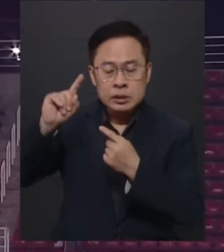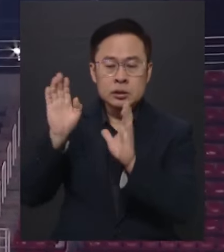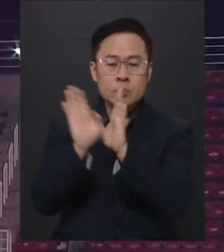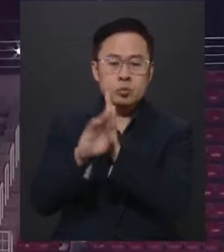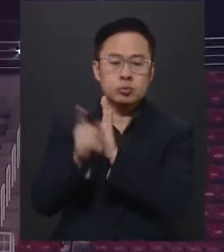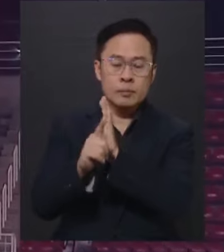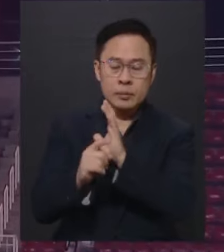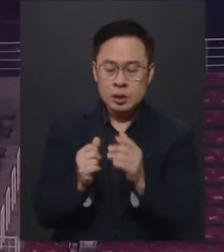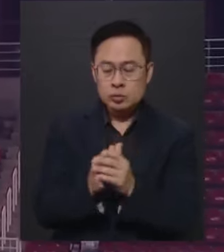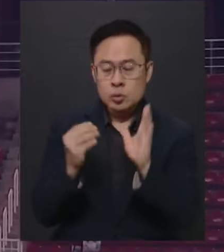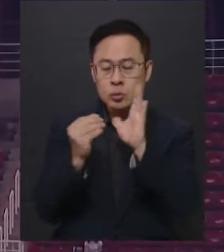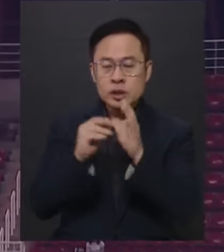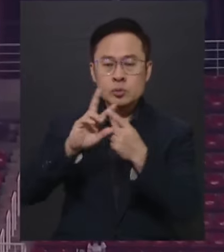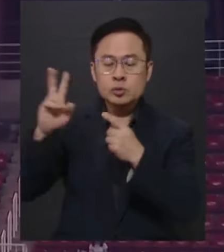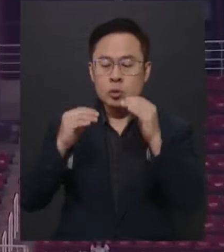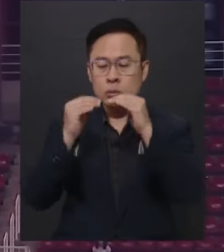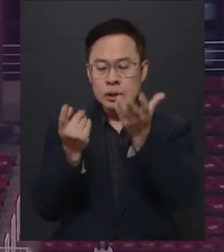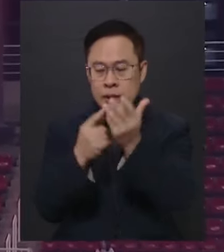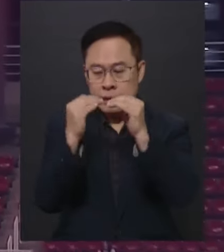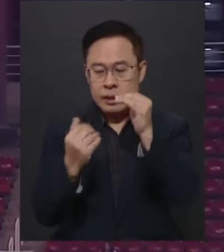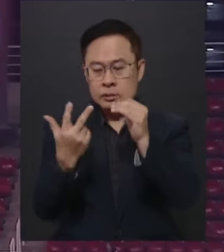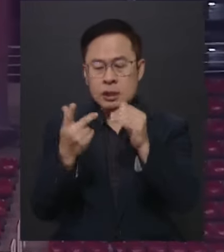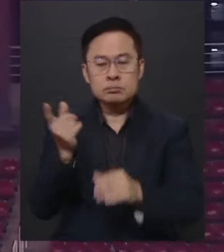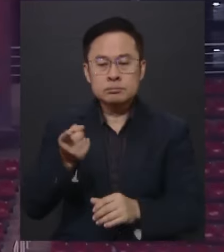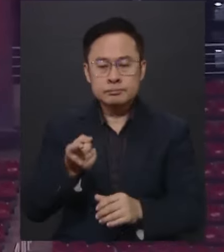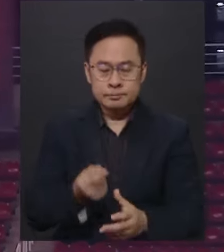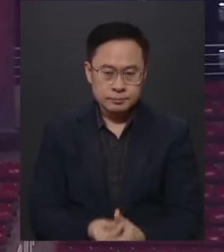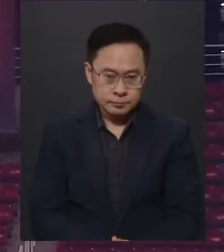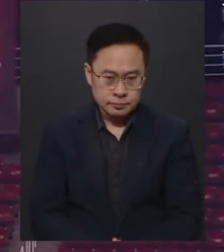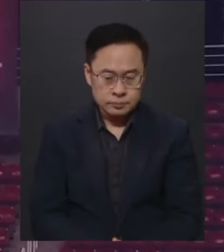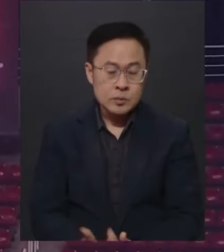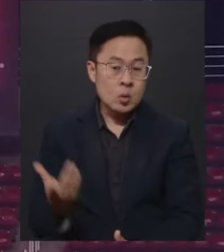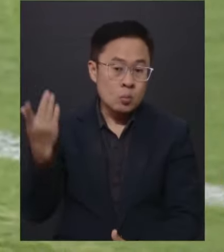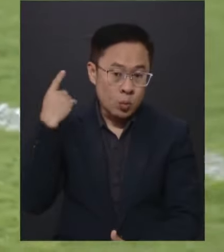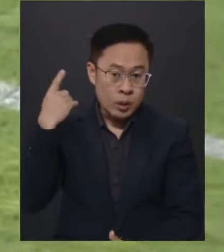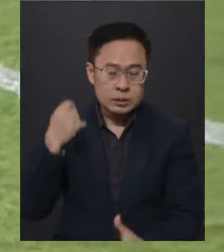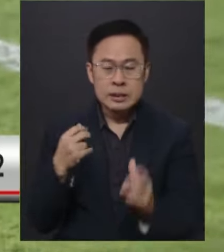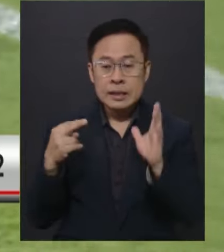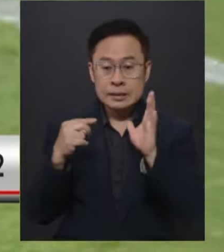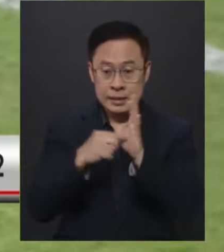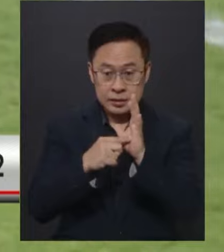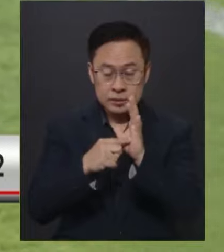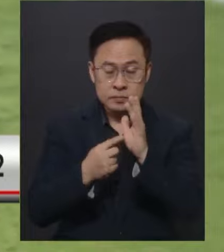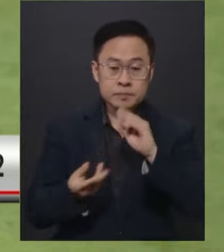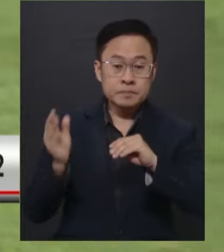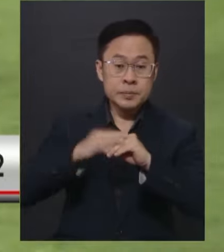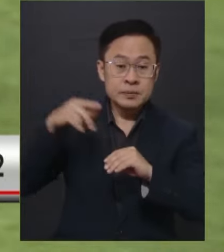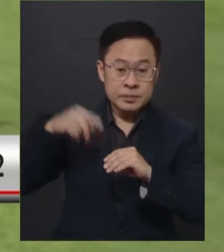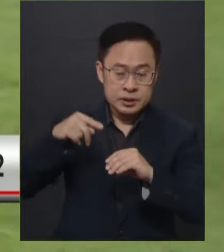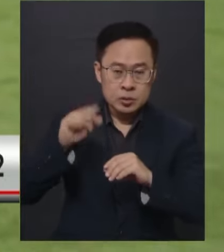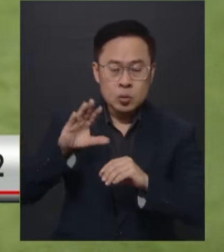ไฮไลท์ไทยลีกกันครับเมื่อคืนที่ผ่านมาเกมตกค้างครับ Bangkokยูไนเตดรองจ่าฝูงก็เปิดสนามรู Stadiumรับการของ